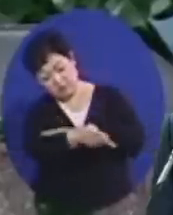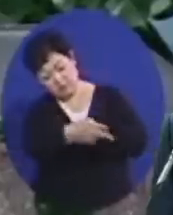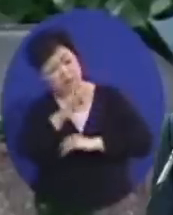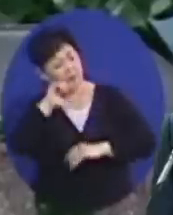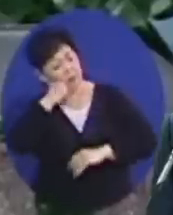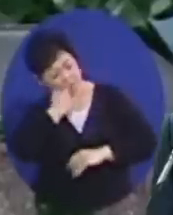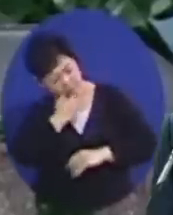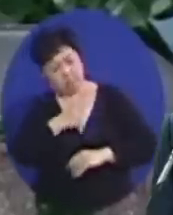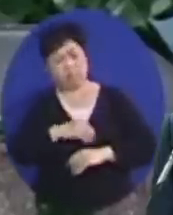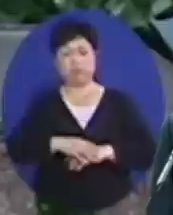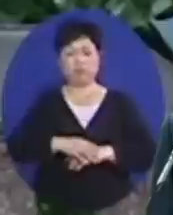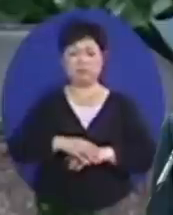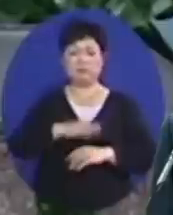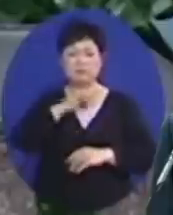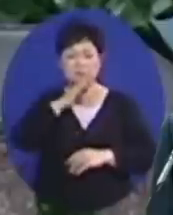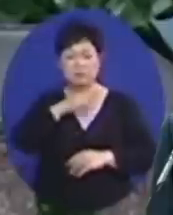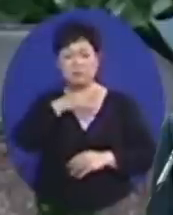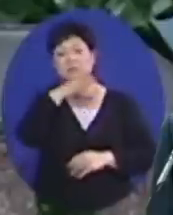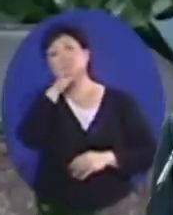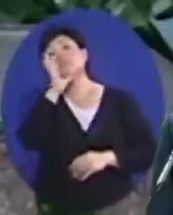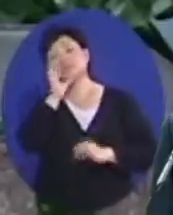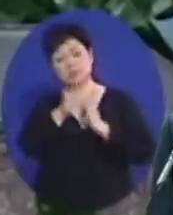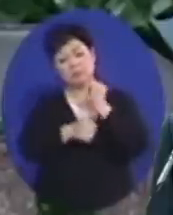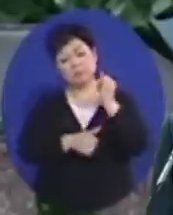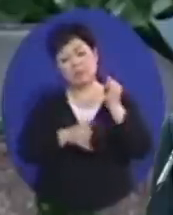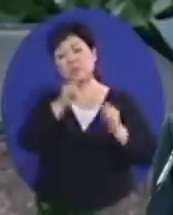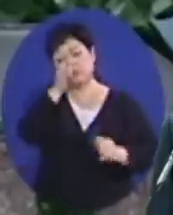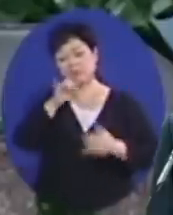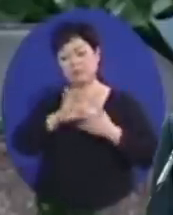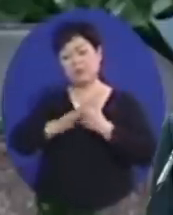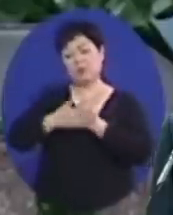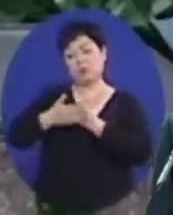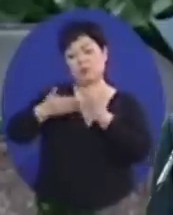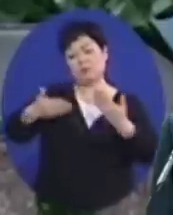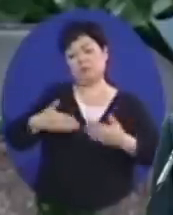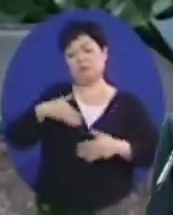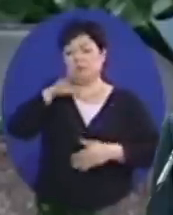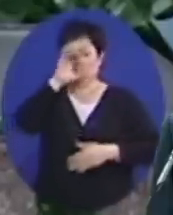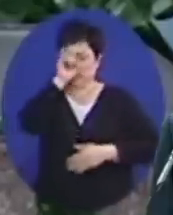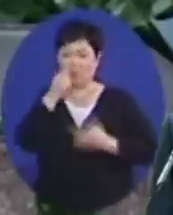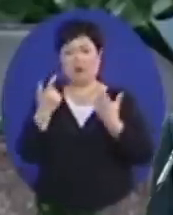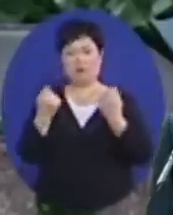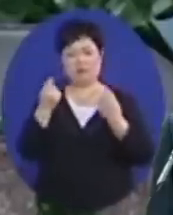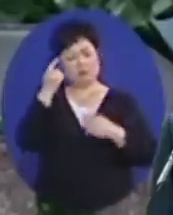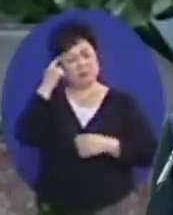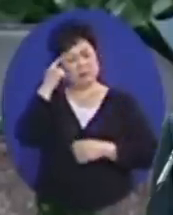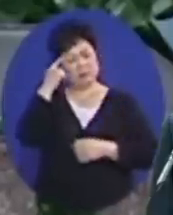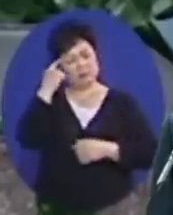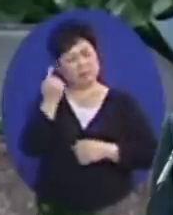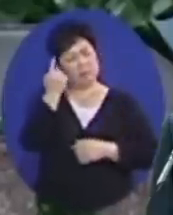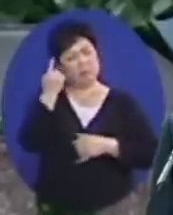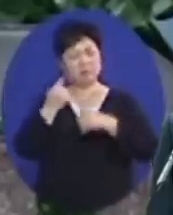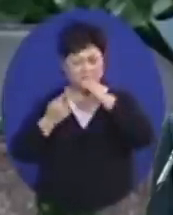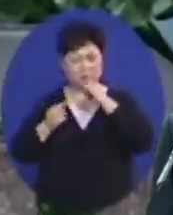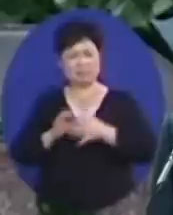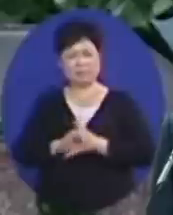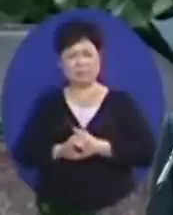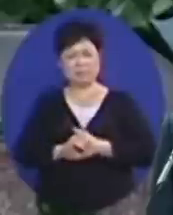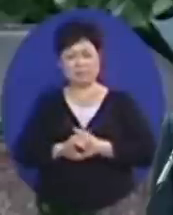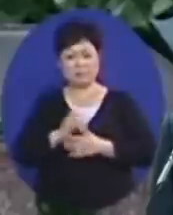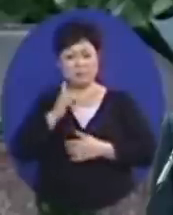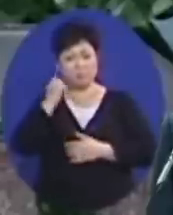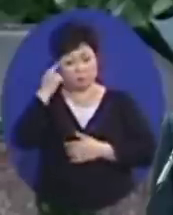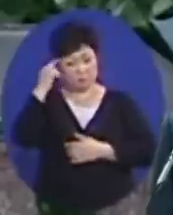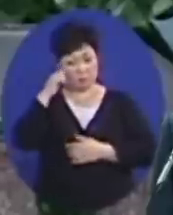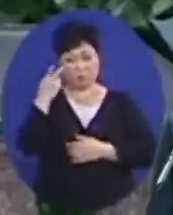힘이 드는지 이때 늙은 마누라라도 하나 있어서 도와주면 얼마나 좋겠나 그런 생각이 난다. 가만히